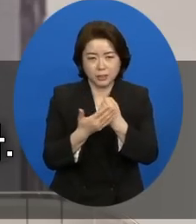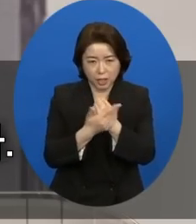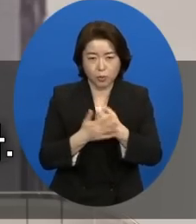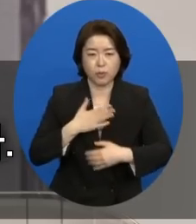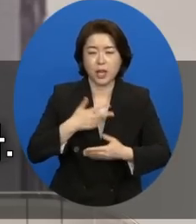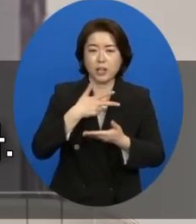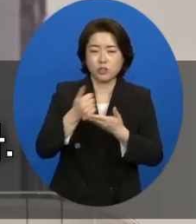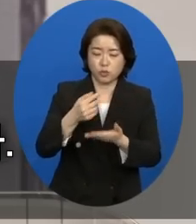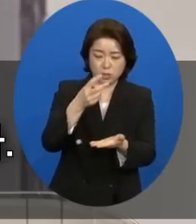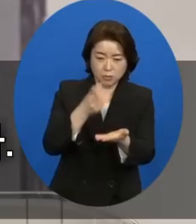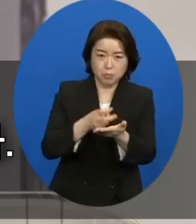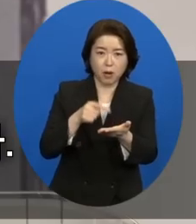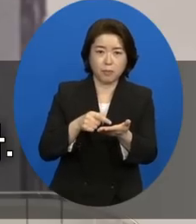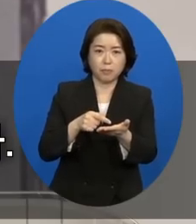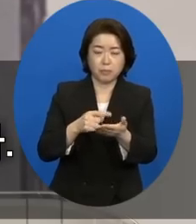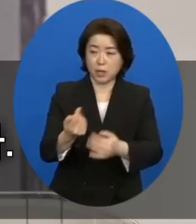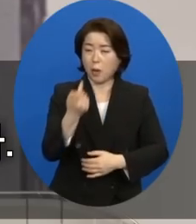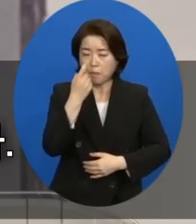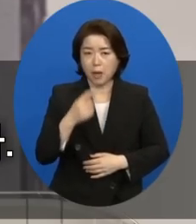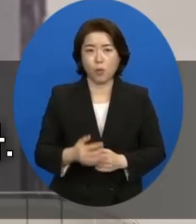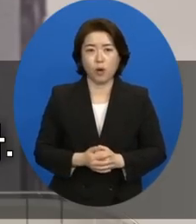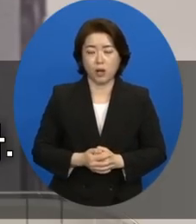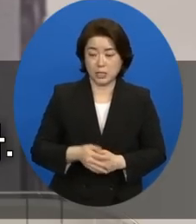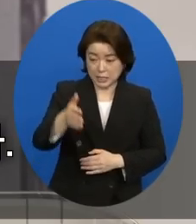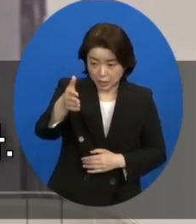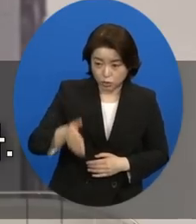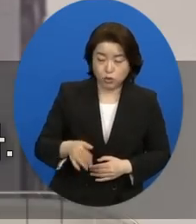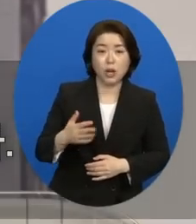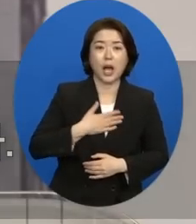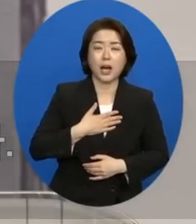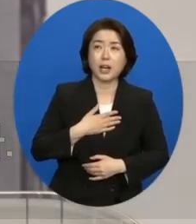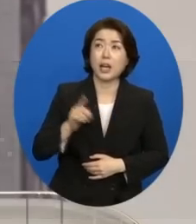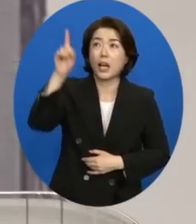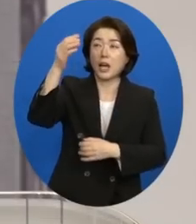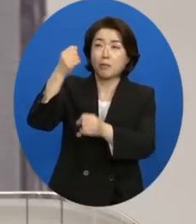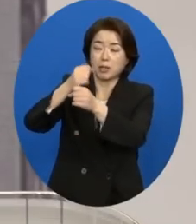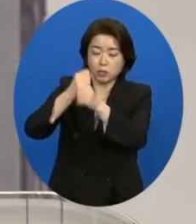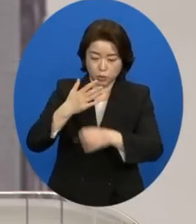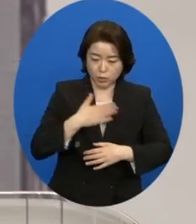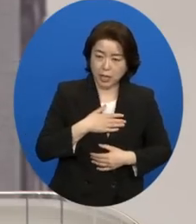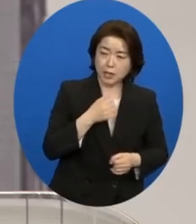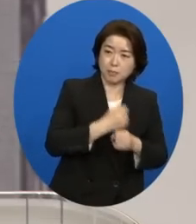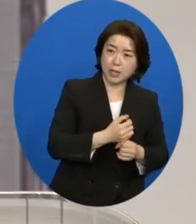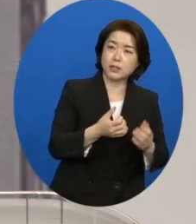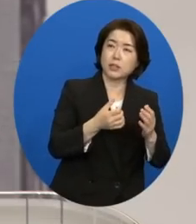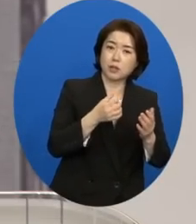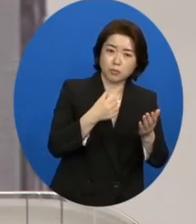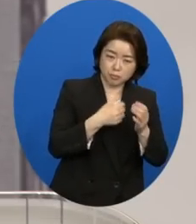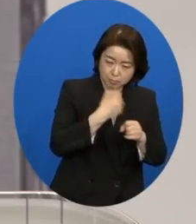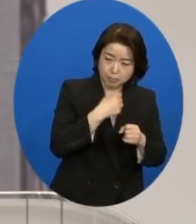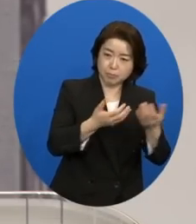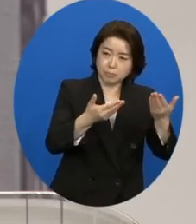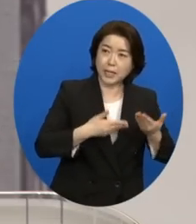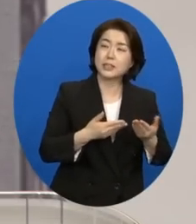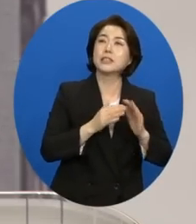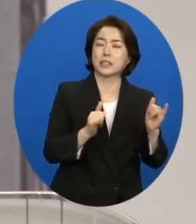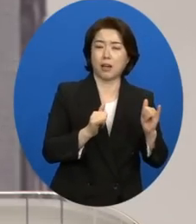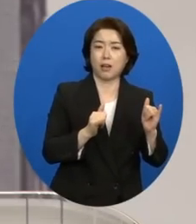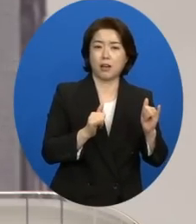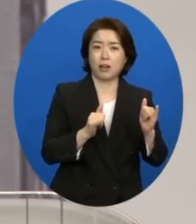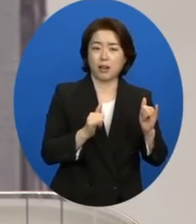주님의 율례 선을 알았습니다 창조 주시고 나는 피조물이 그거를 고난을 통해서 배웠다는